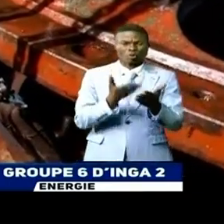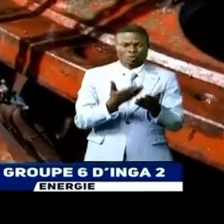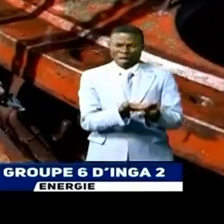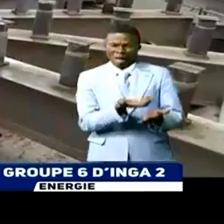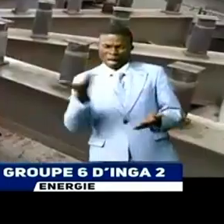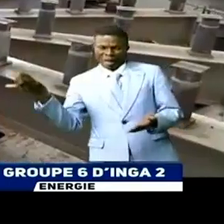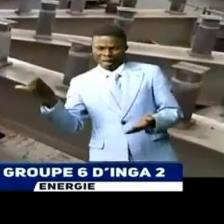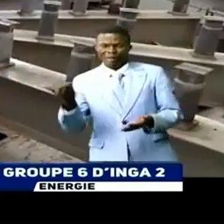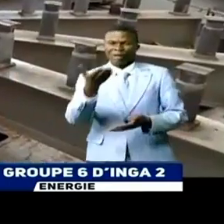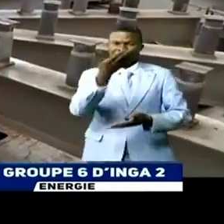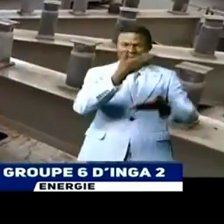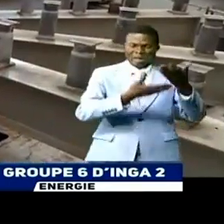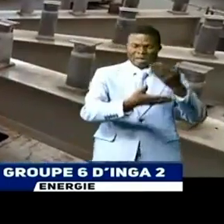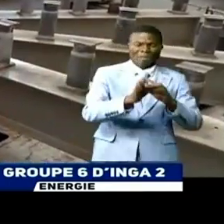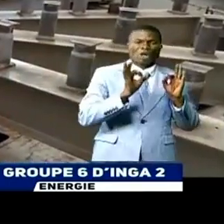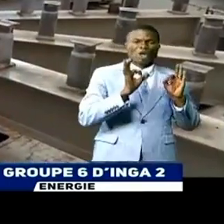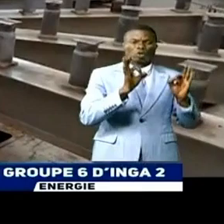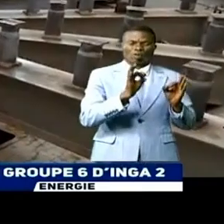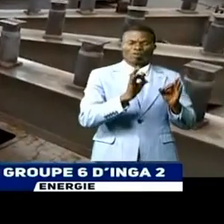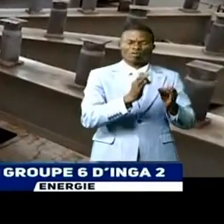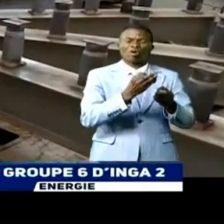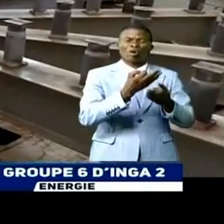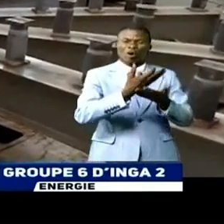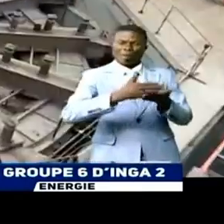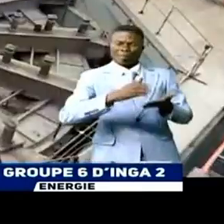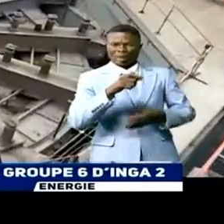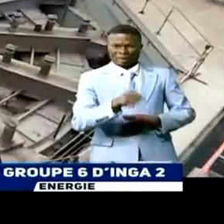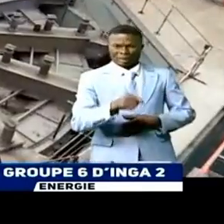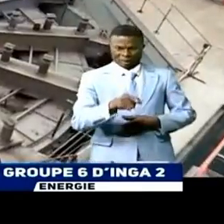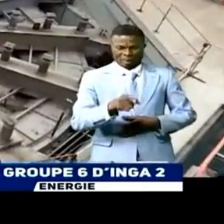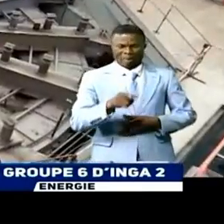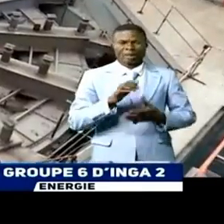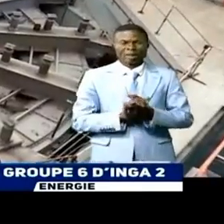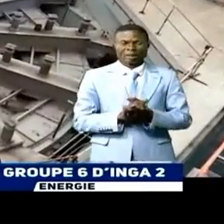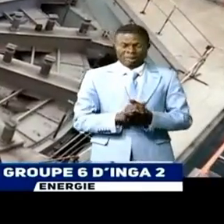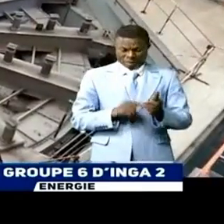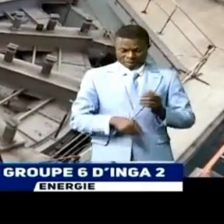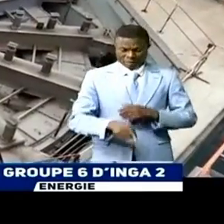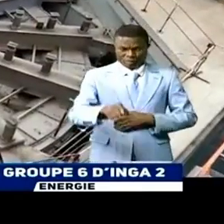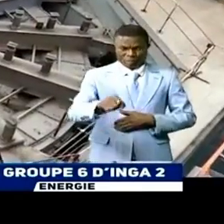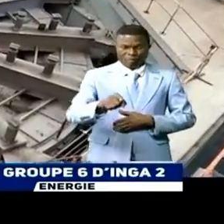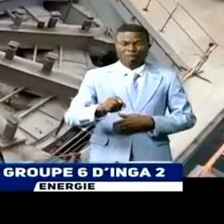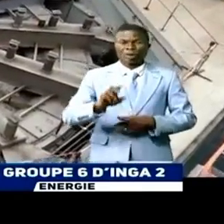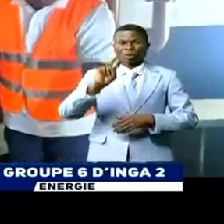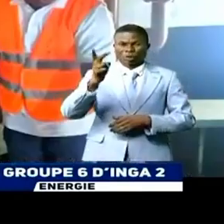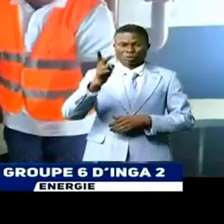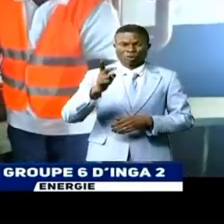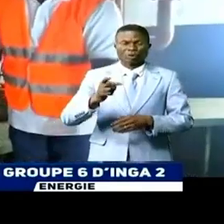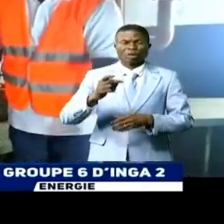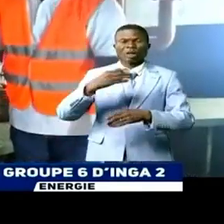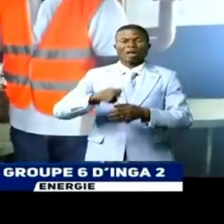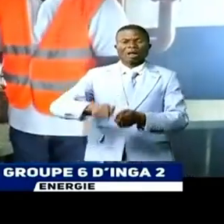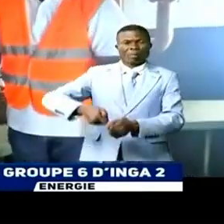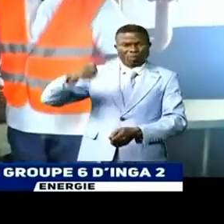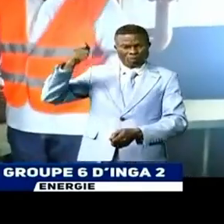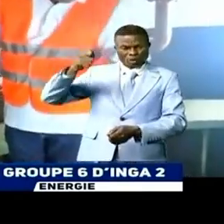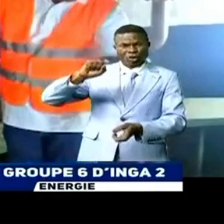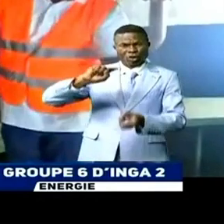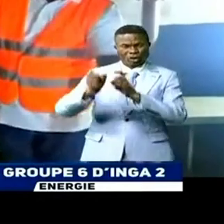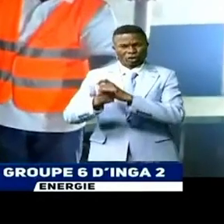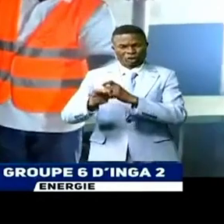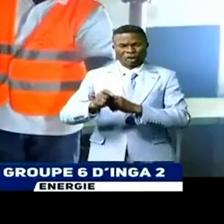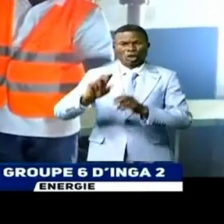groupe 5 tu sais raconte nous pouvons réhabiliter d'ici là un autre chantier des démontages du g20